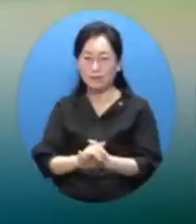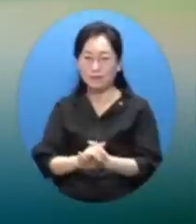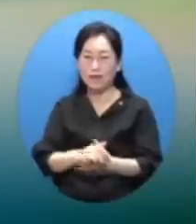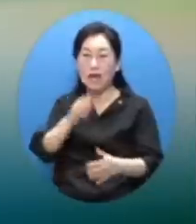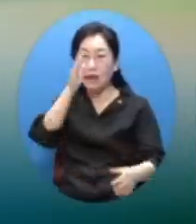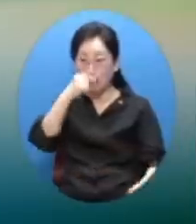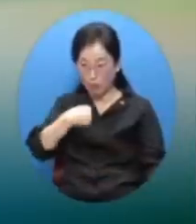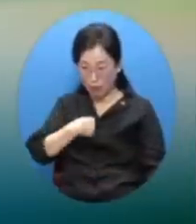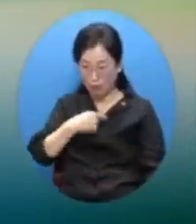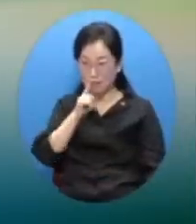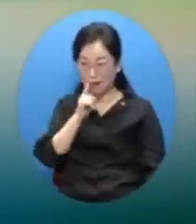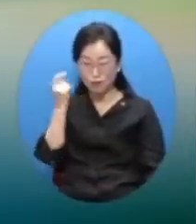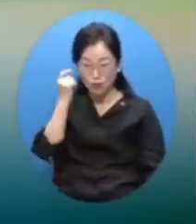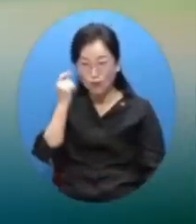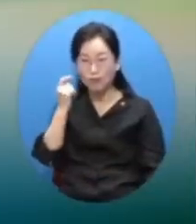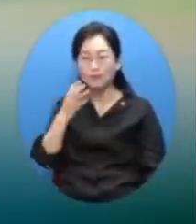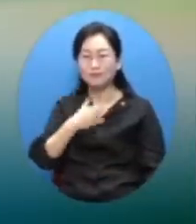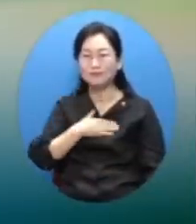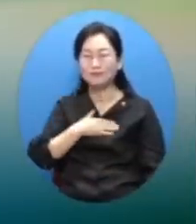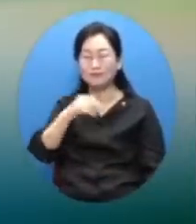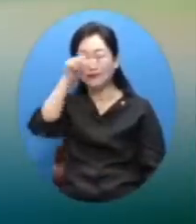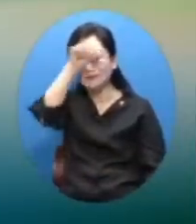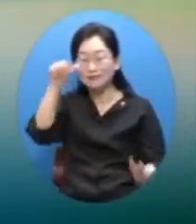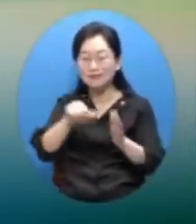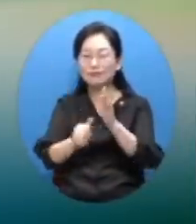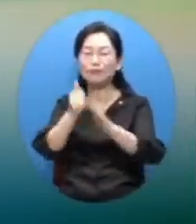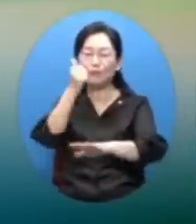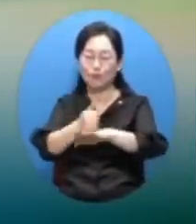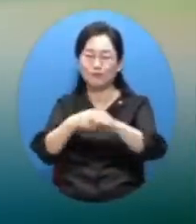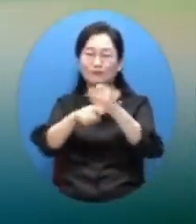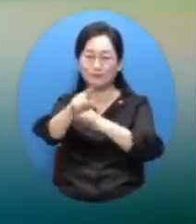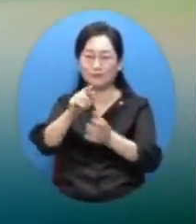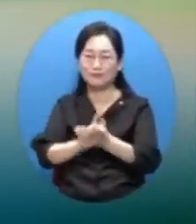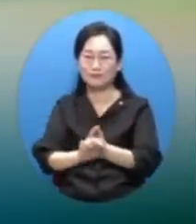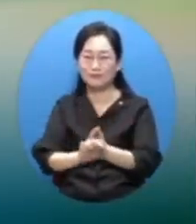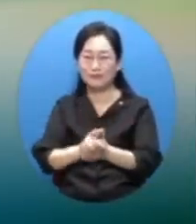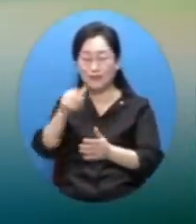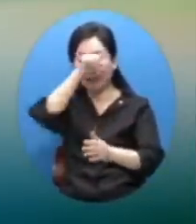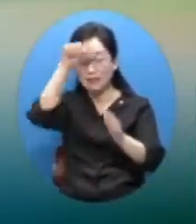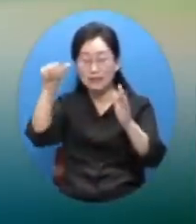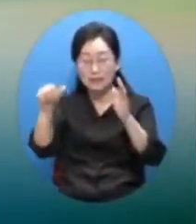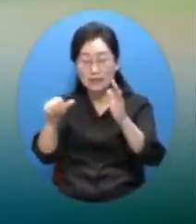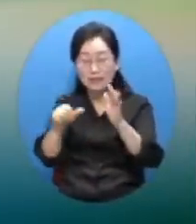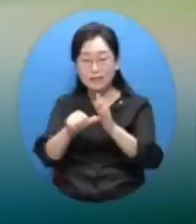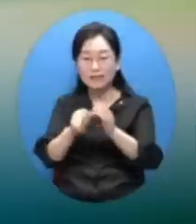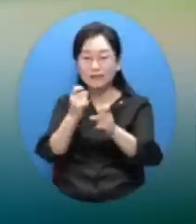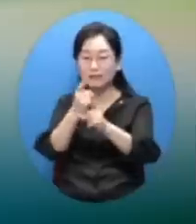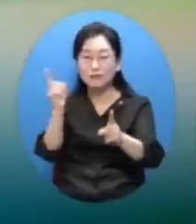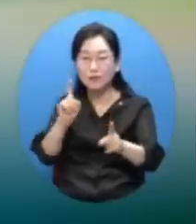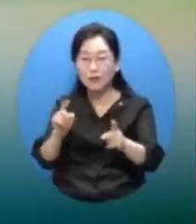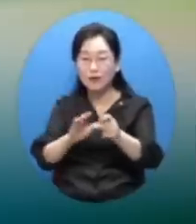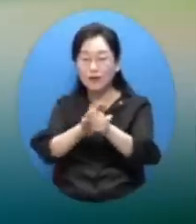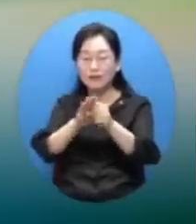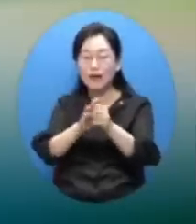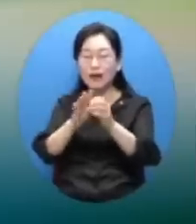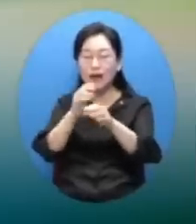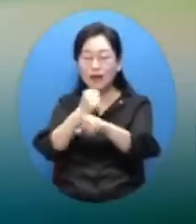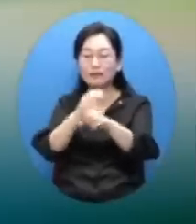바보라는 말을 들으면 그 인생은 성공한 것입니다. 그리고 인생의 승리는 사랑하는 자에게